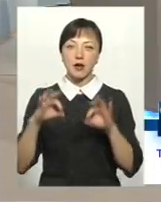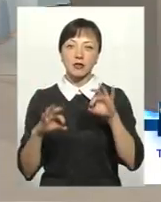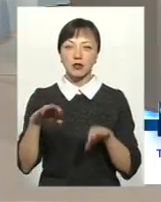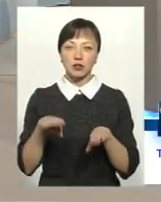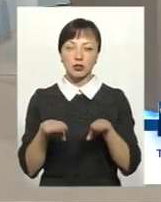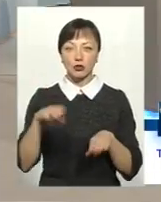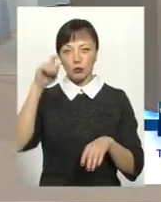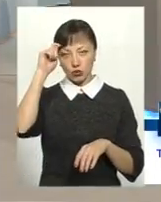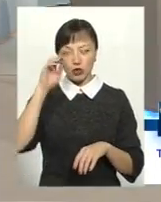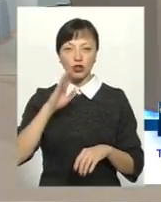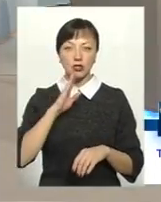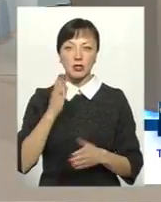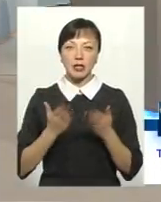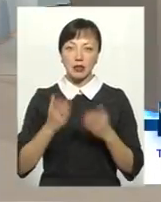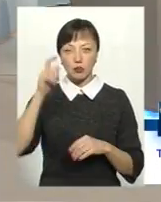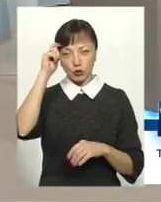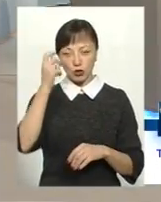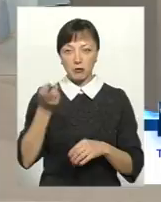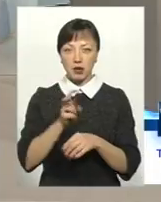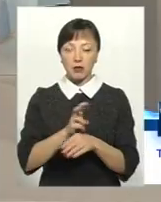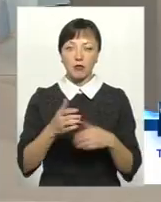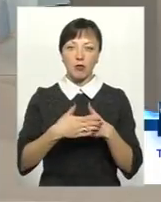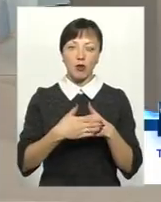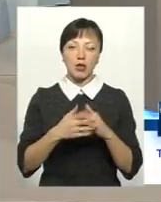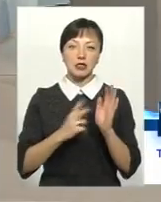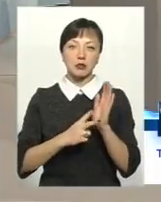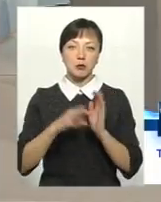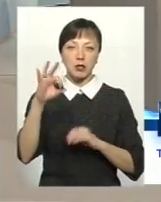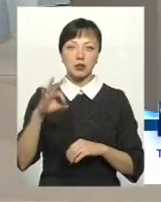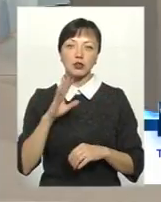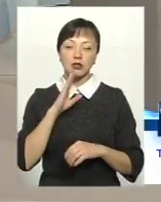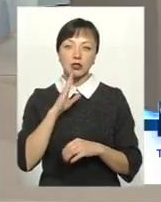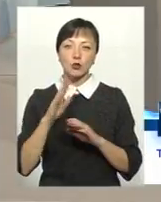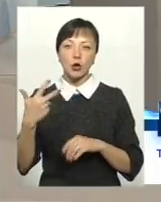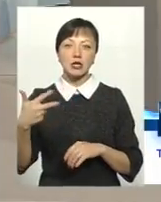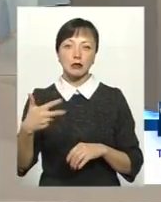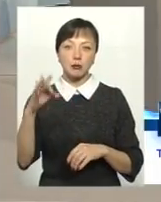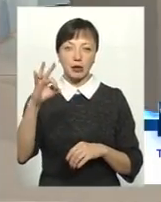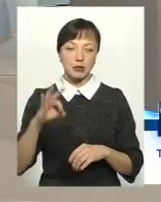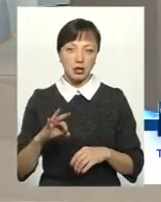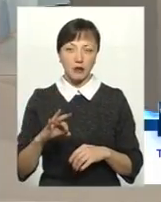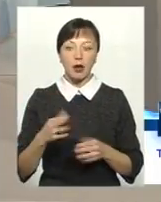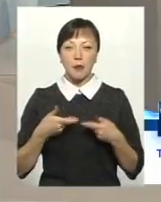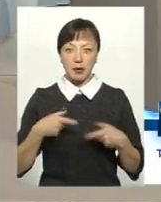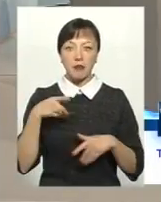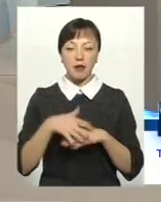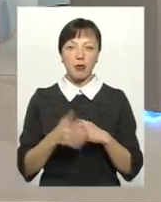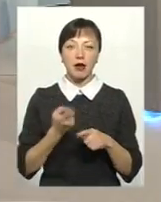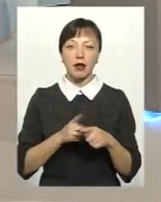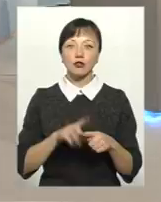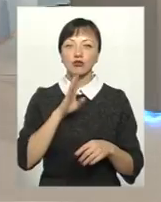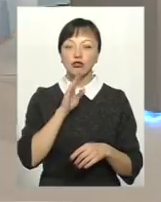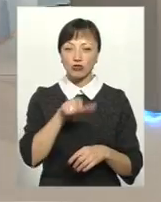мужчин и женщин, если мужчин приходило около 70%, то женщин всего 30%. Мы понимали, что эти женщины,